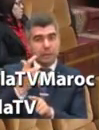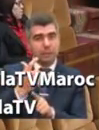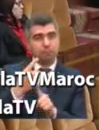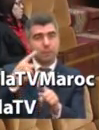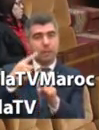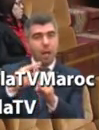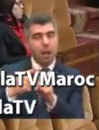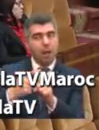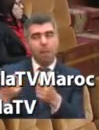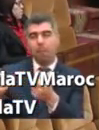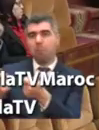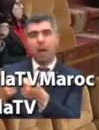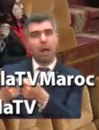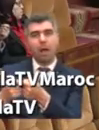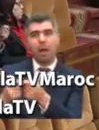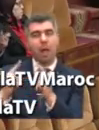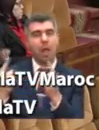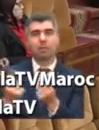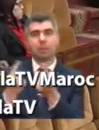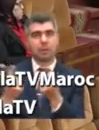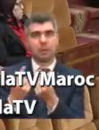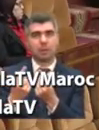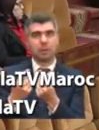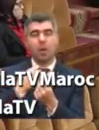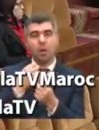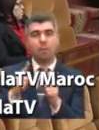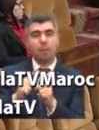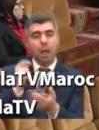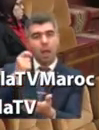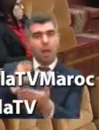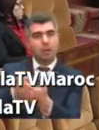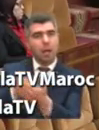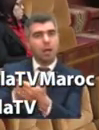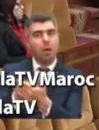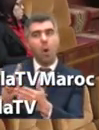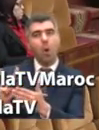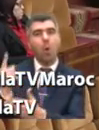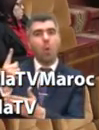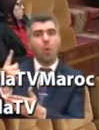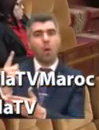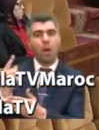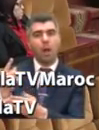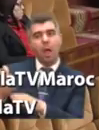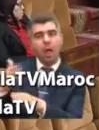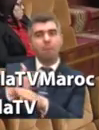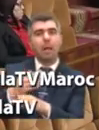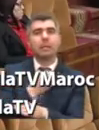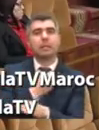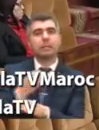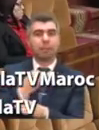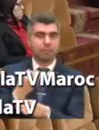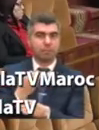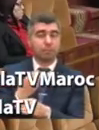الأداء. البلد الوحيد اللي فيه الأداء في المستعجلات هو المغرب. الحق في الصحة حق من عقود الإنسان المتعارف عليه